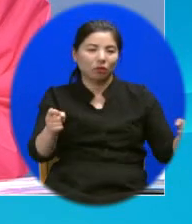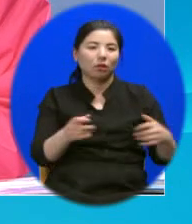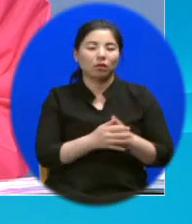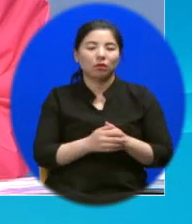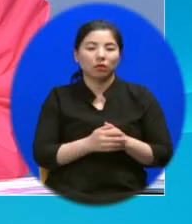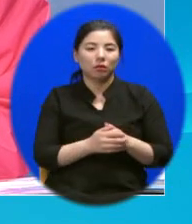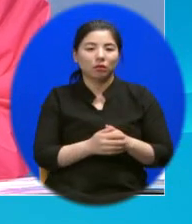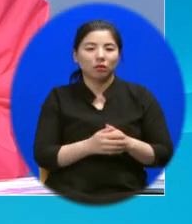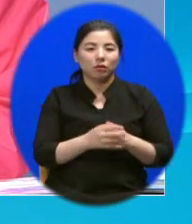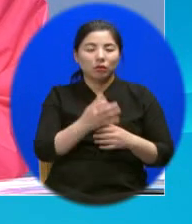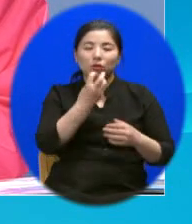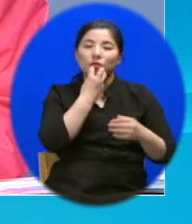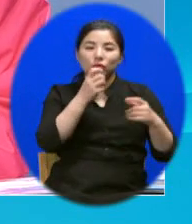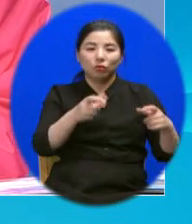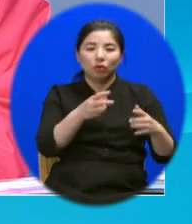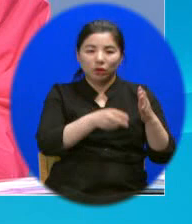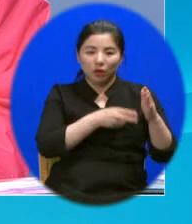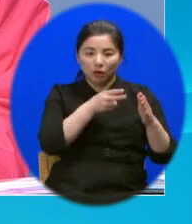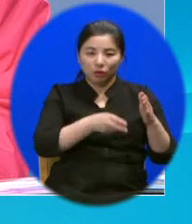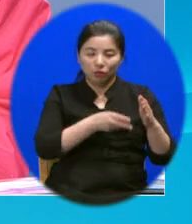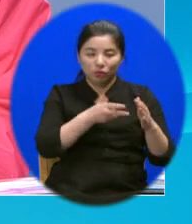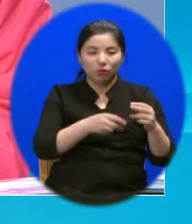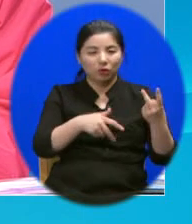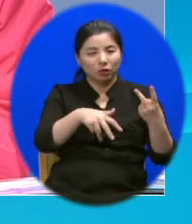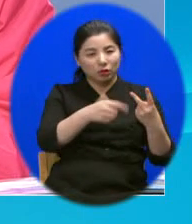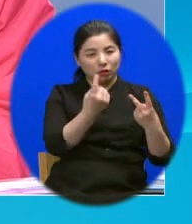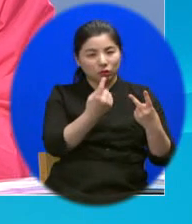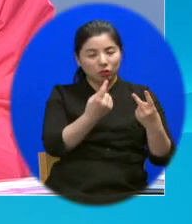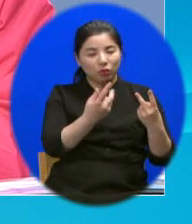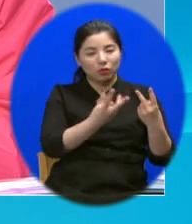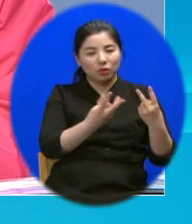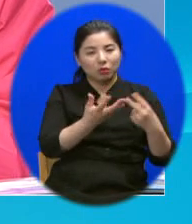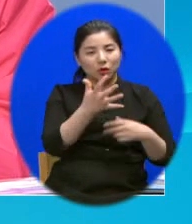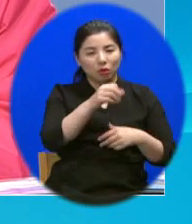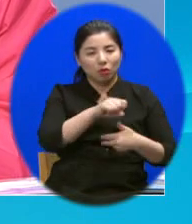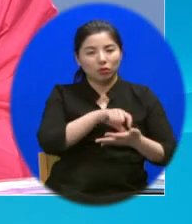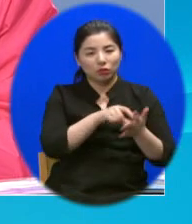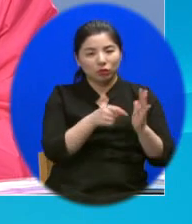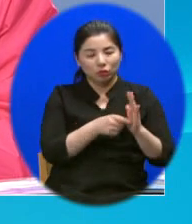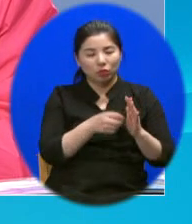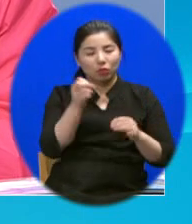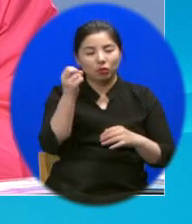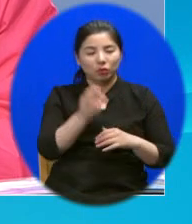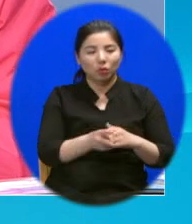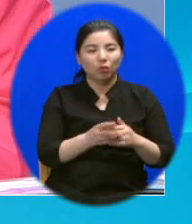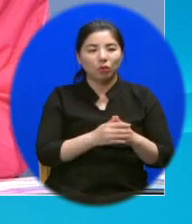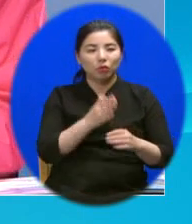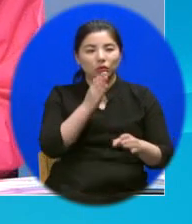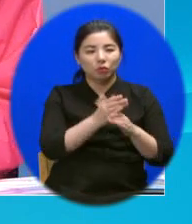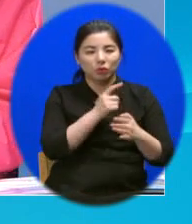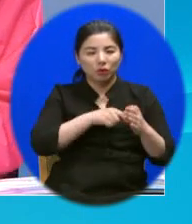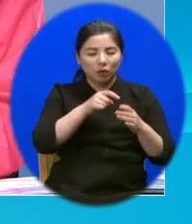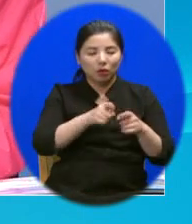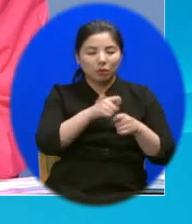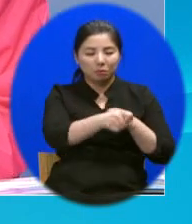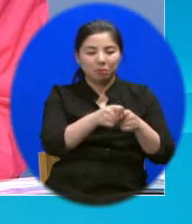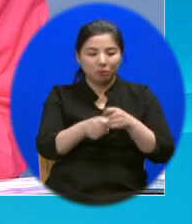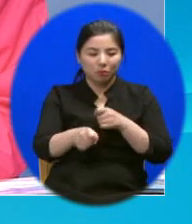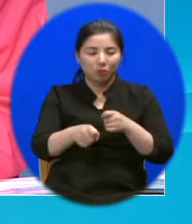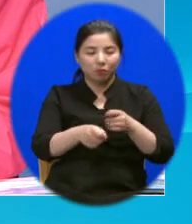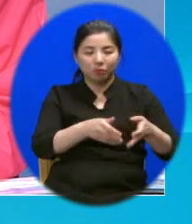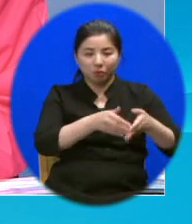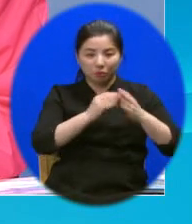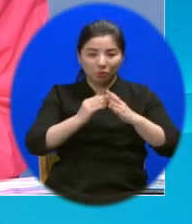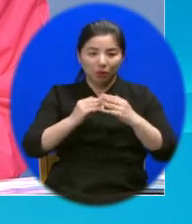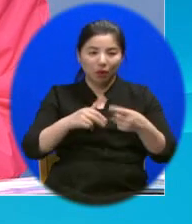수도권 내 력사의 경우에는 2조 3천억 아까운 돈 그리고 중부내륙선 기선을 설치하는 문제만 해도